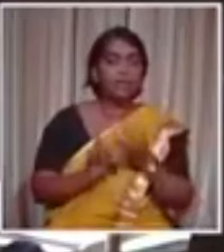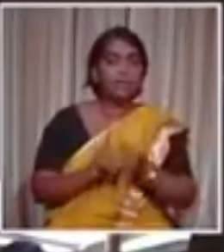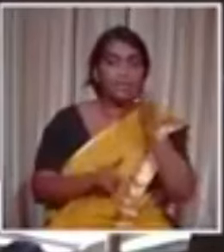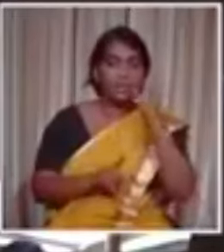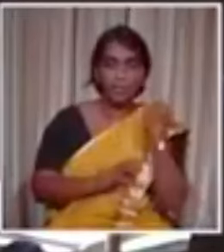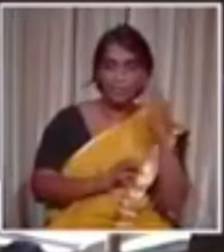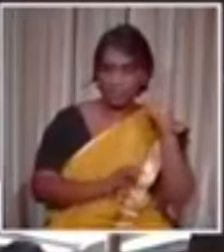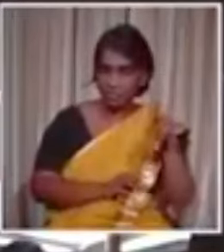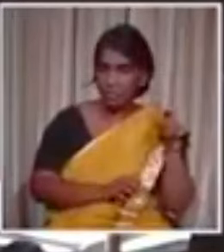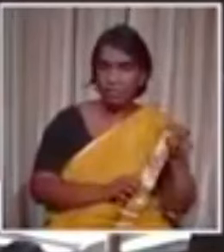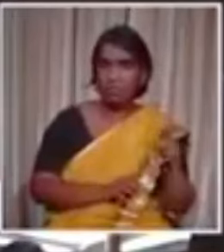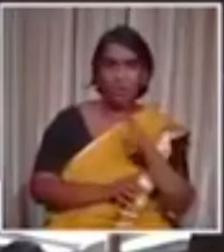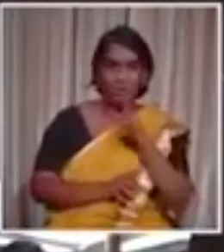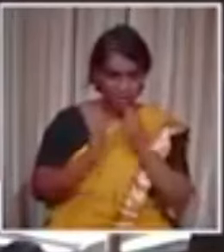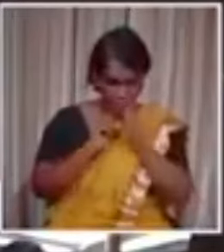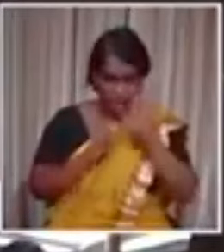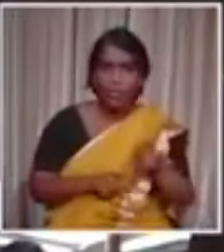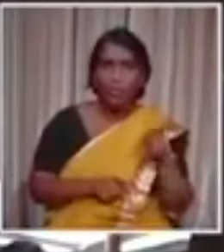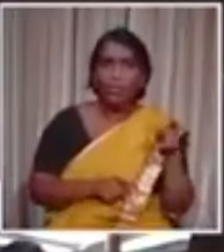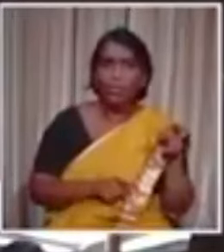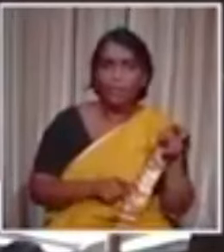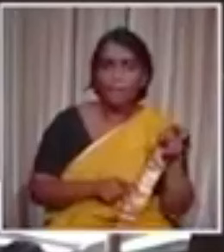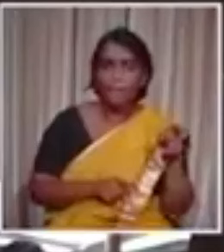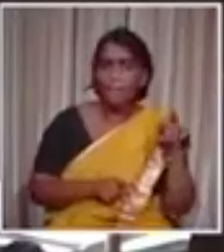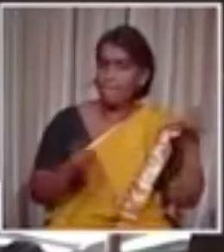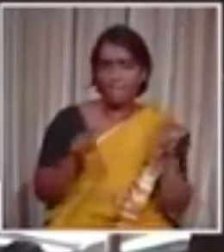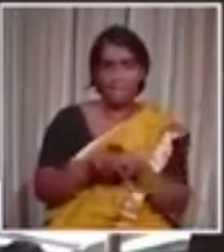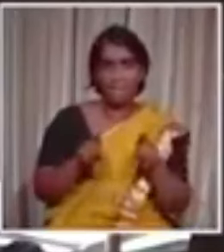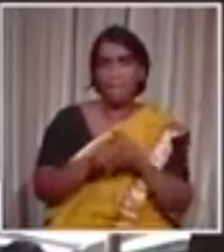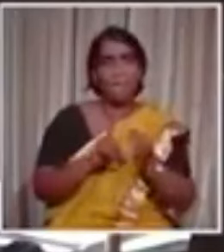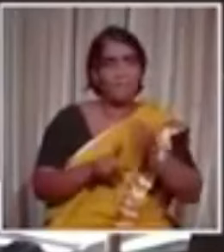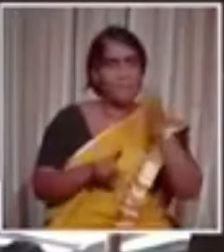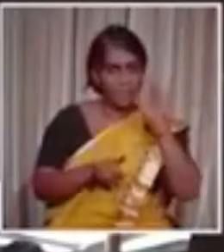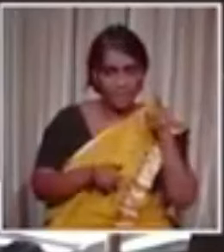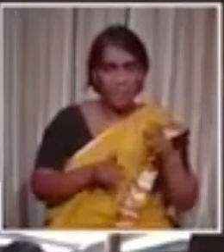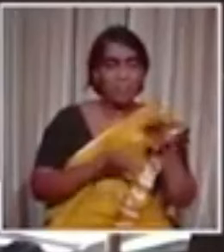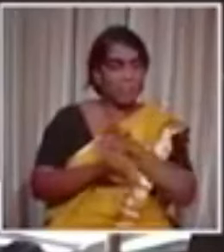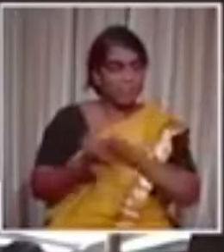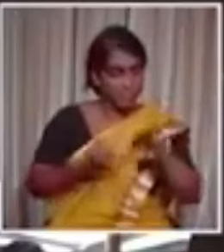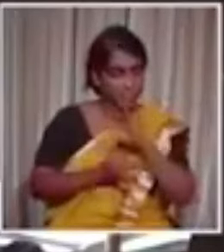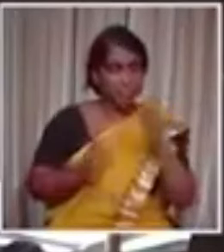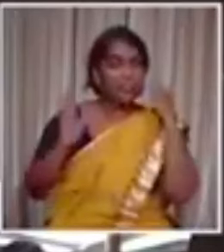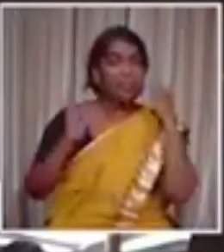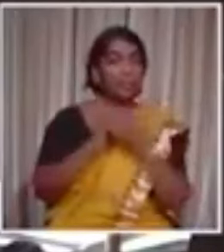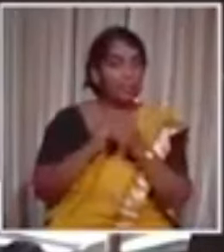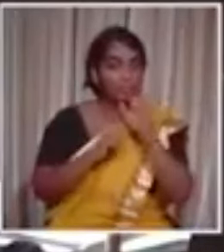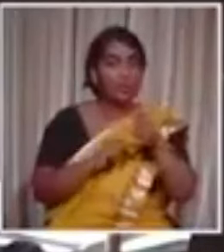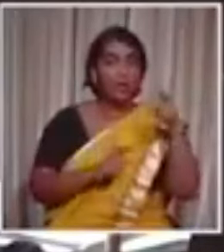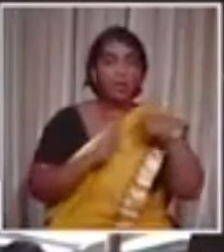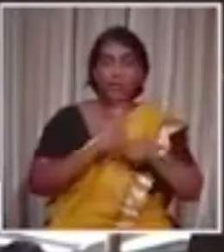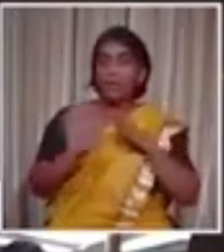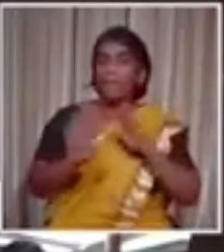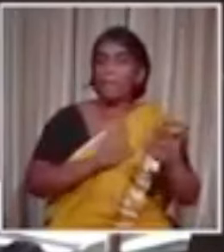පැවරී තිබෙනවා. මොකද එහෙම තත්ත්වයක් තිබෙනවද? ඒ නිසා ජනාධිපතිවරයා මෙතන ප්‍රජාතන්ත්‍රවාද ගැන කතා කරාට ඔව් රට පාලනය